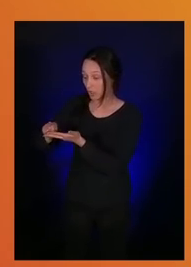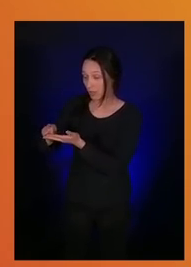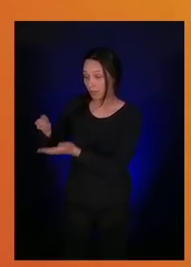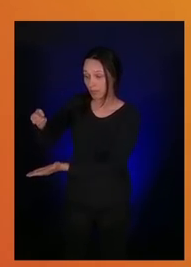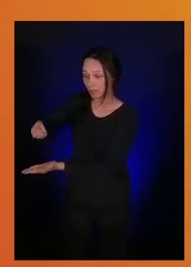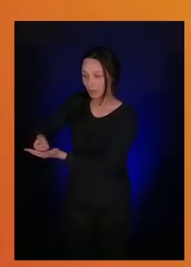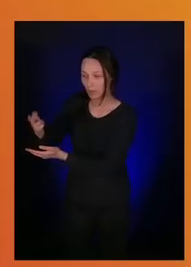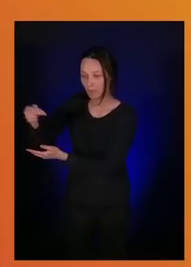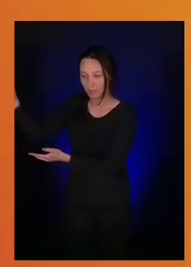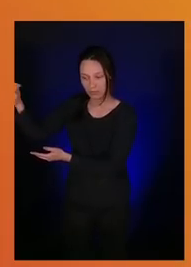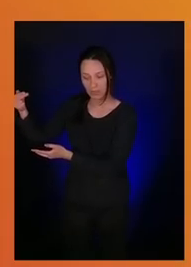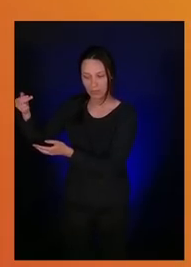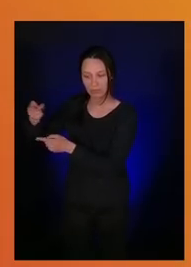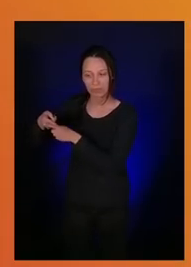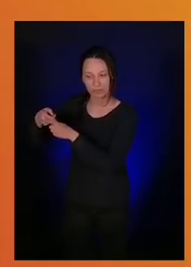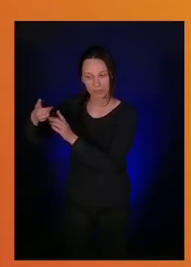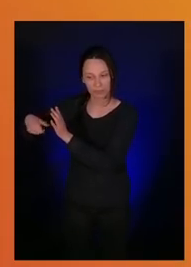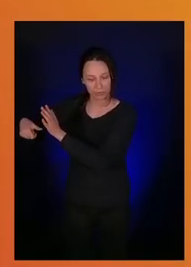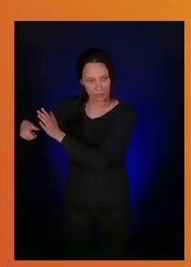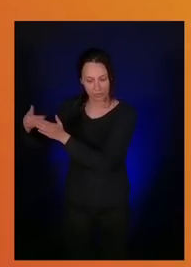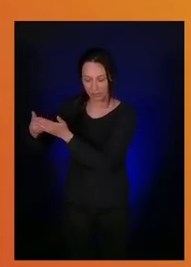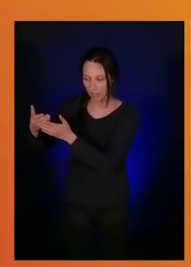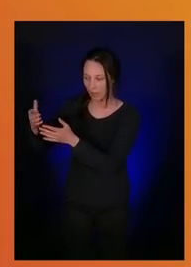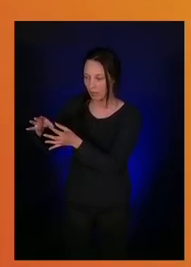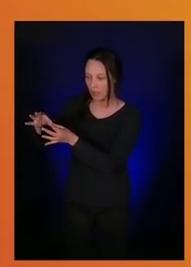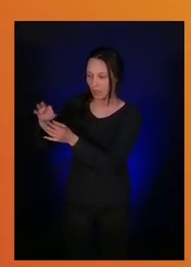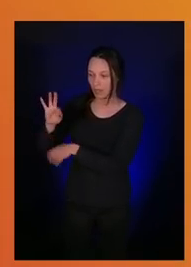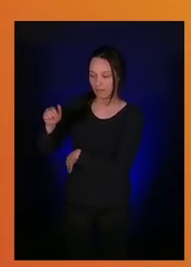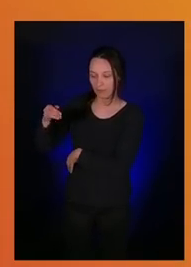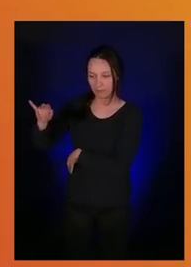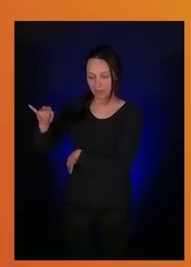responsabilité relève de la commission FNI élue par le CCN.